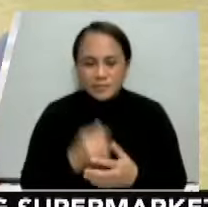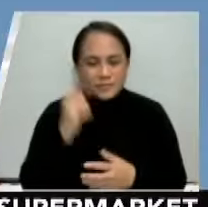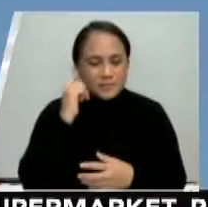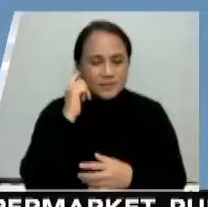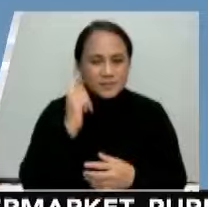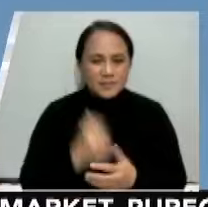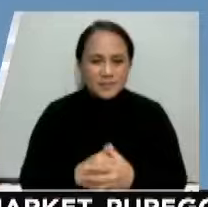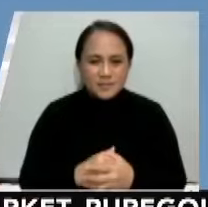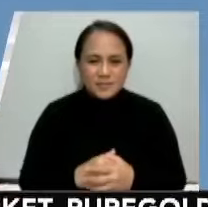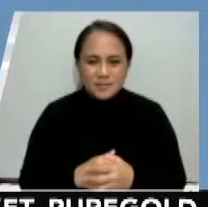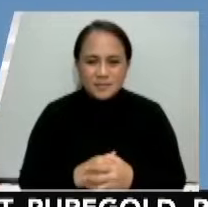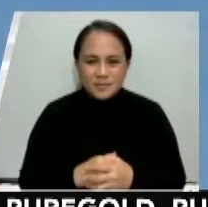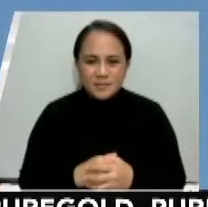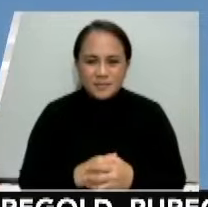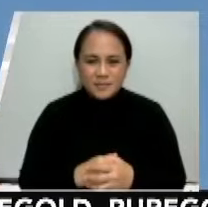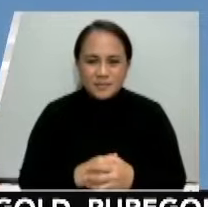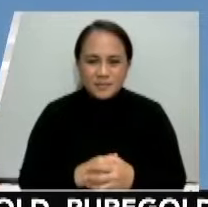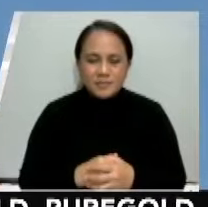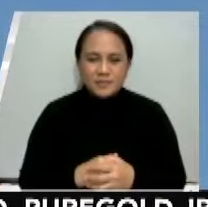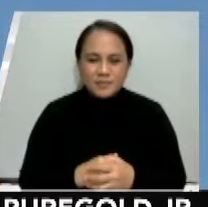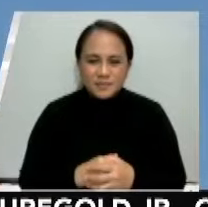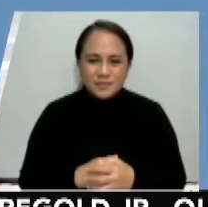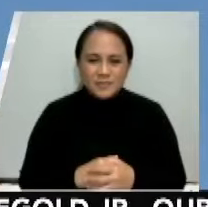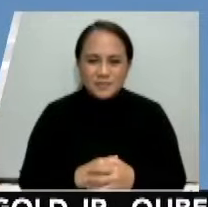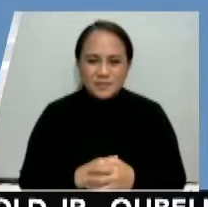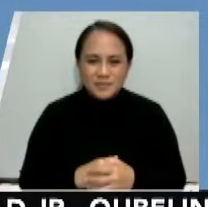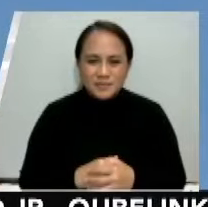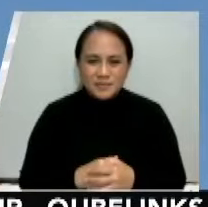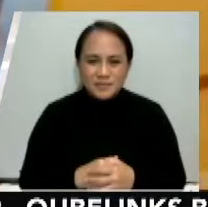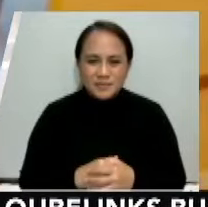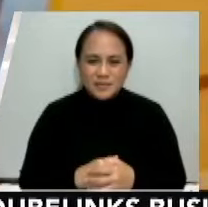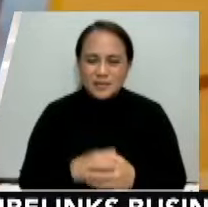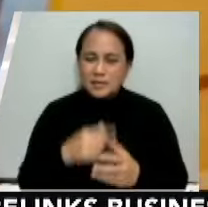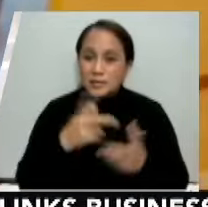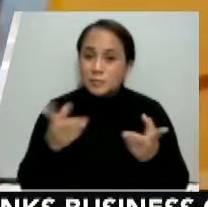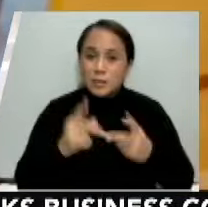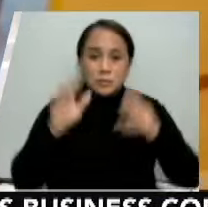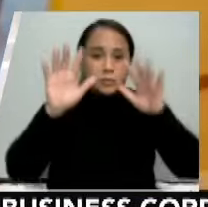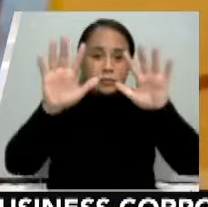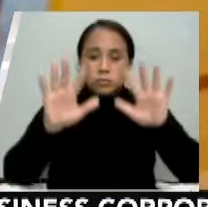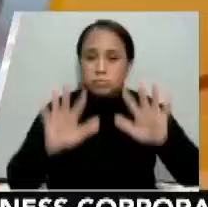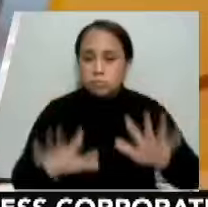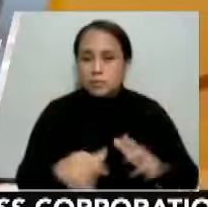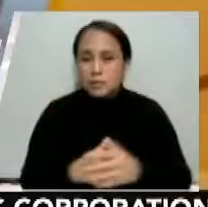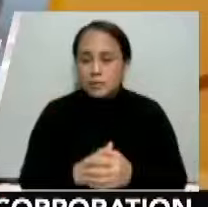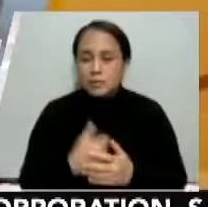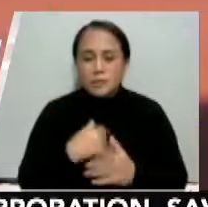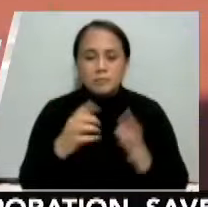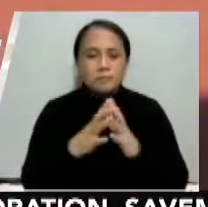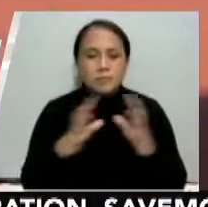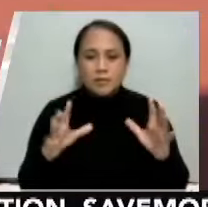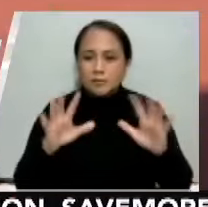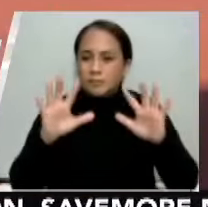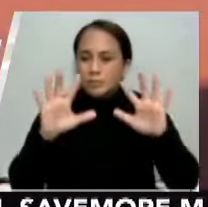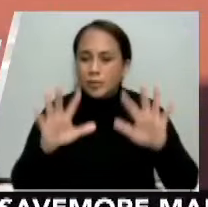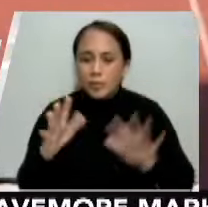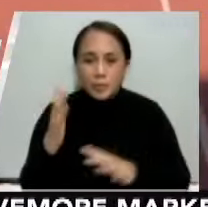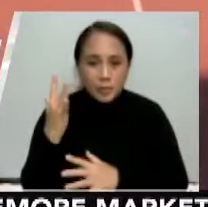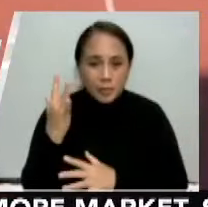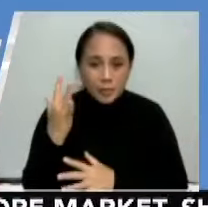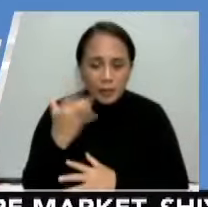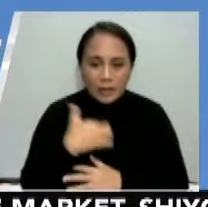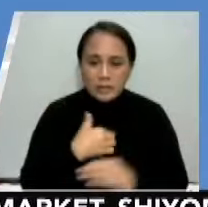an amazing event. This location's fantastic. We're blown away. Amazing sobra. Yung exhibition